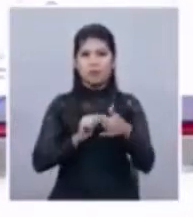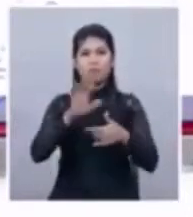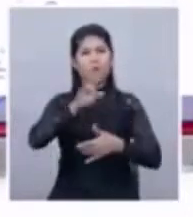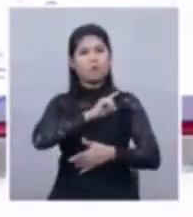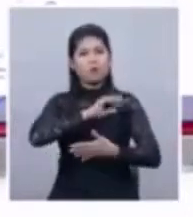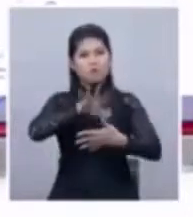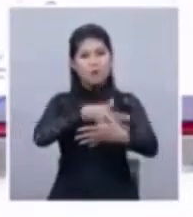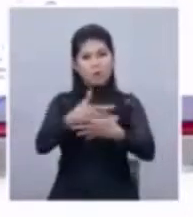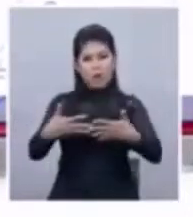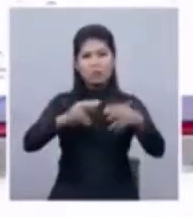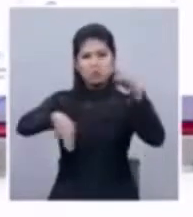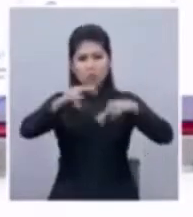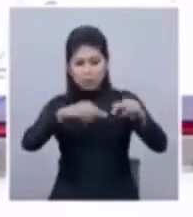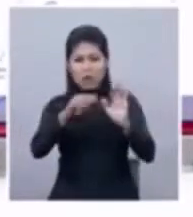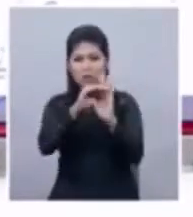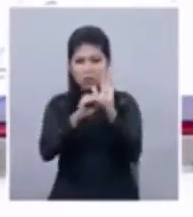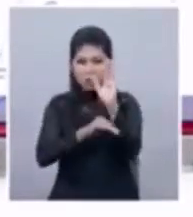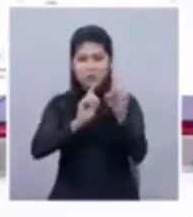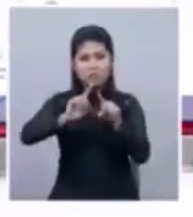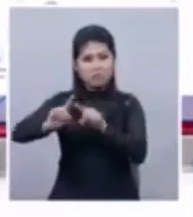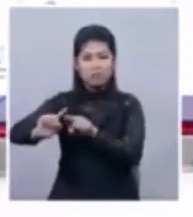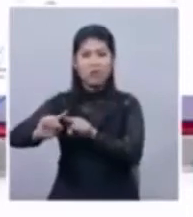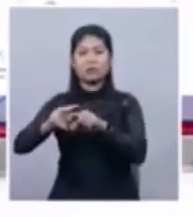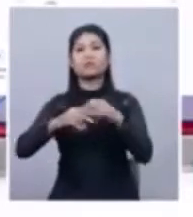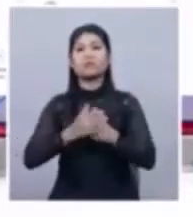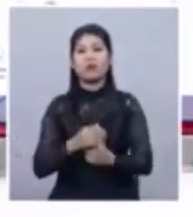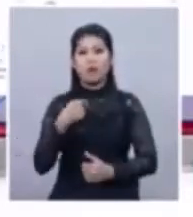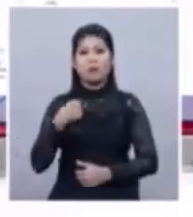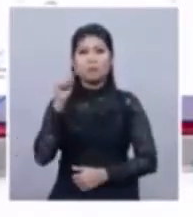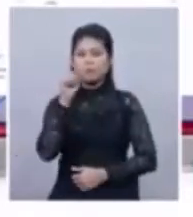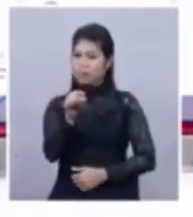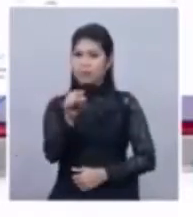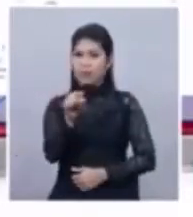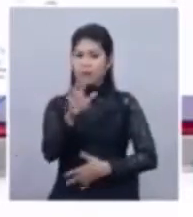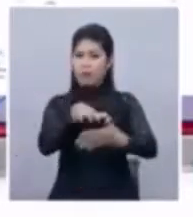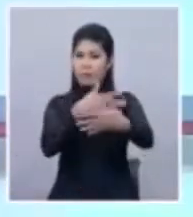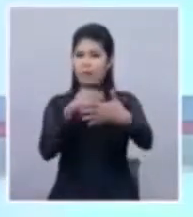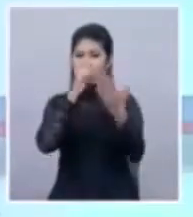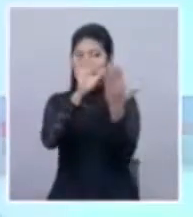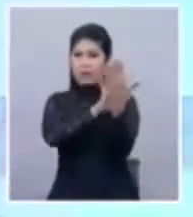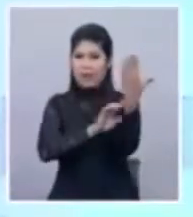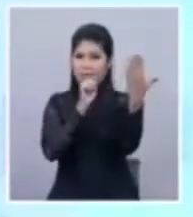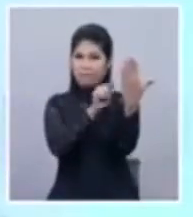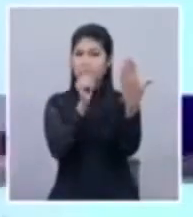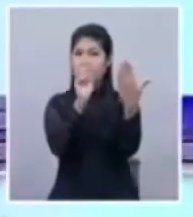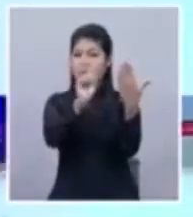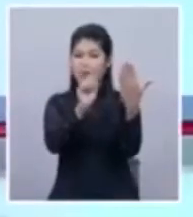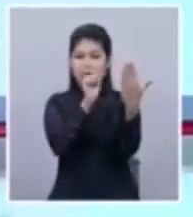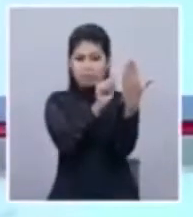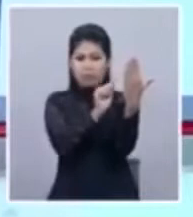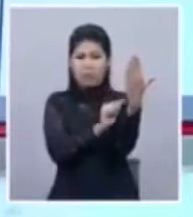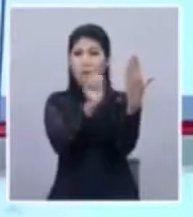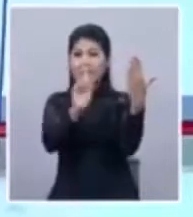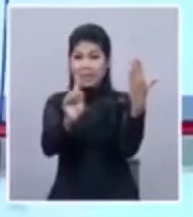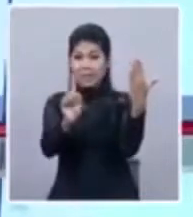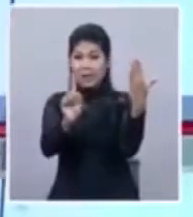ประเมินผลตรวจสอบและบูรณาการข้อสำคัญก็คือว่าเราชี้เป้าไว้แล้วในทั้งประเทศเนี่ยมีตรงไหนบ้างเป้าเนี่ยเป็นเป้า